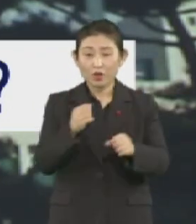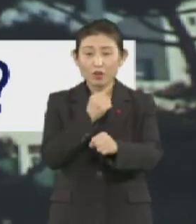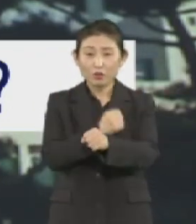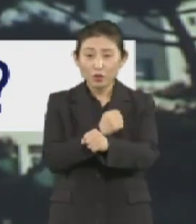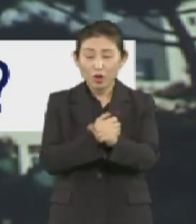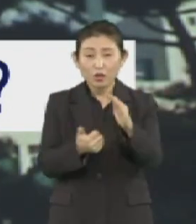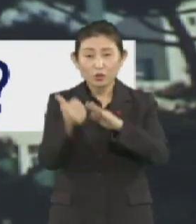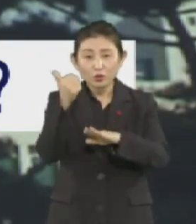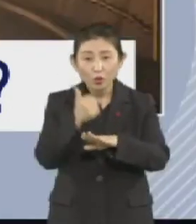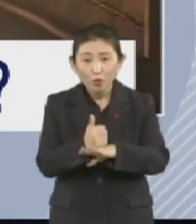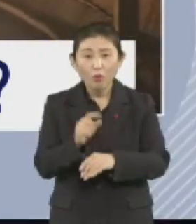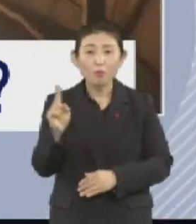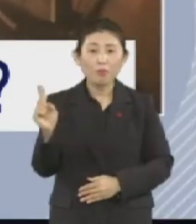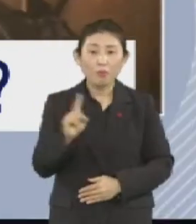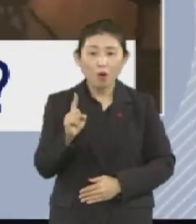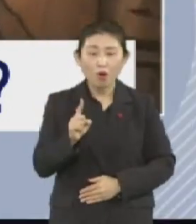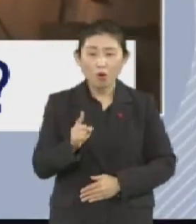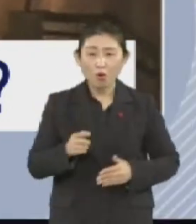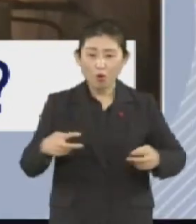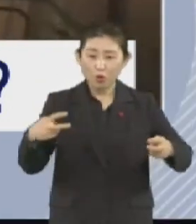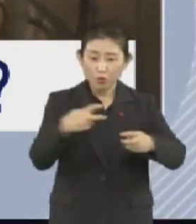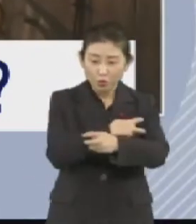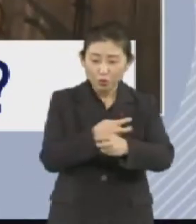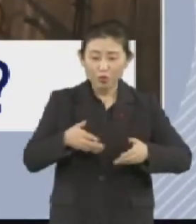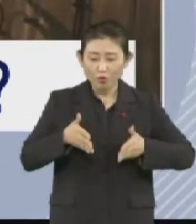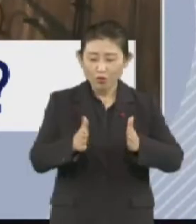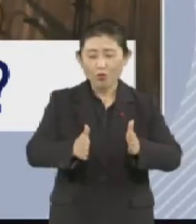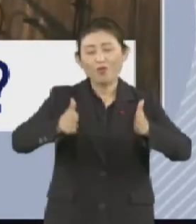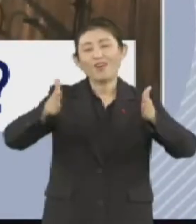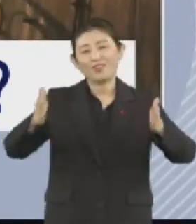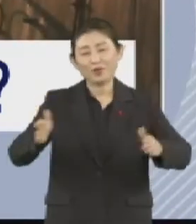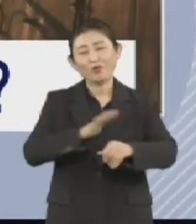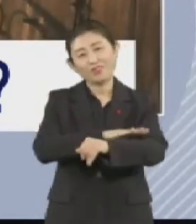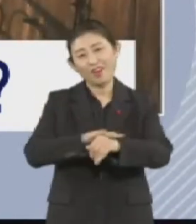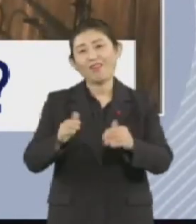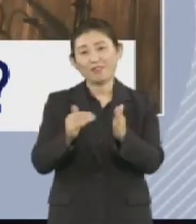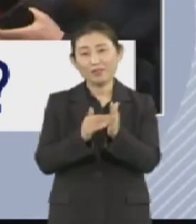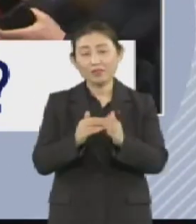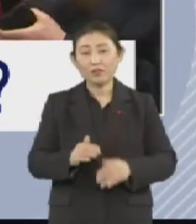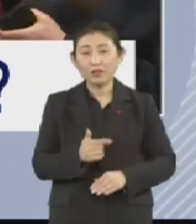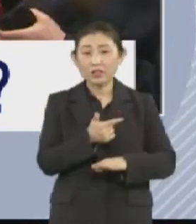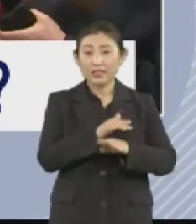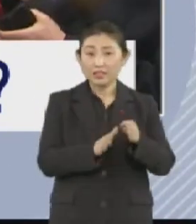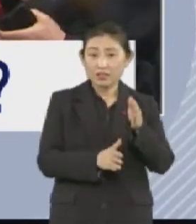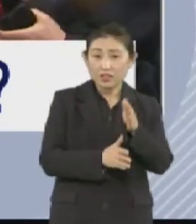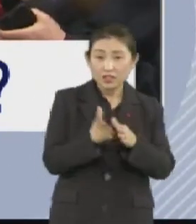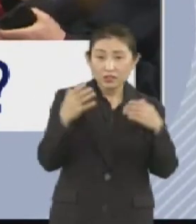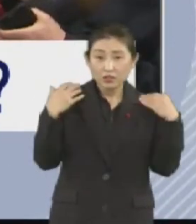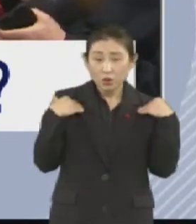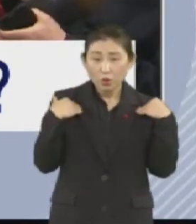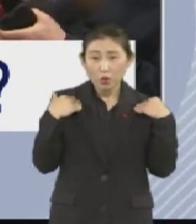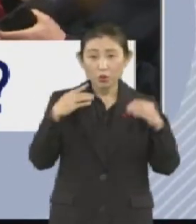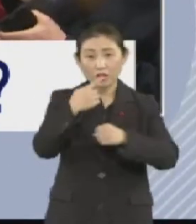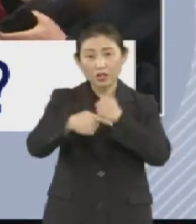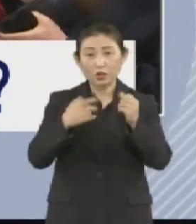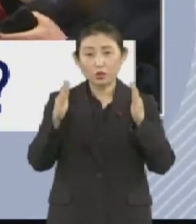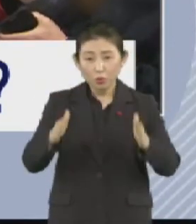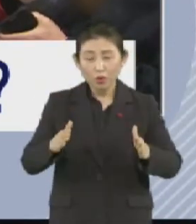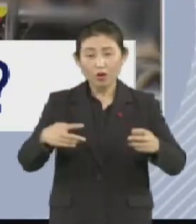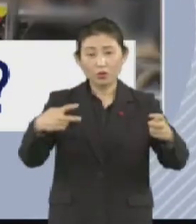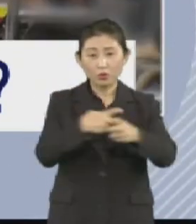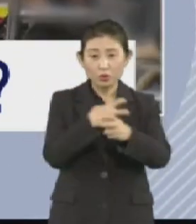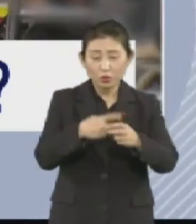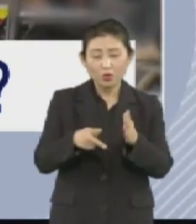가장 두드러진 성과가 바로 도로 교통망 확충이 되겠습니다. 지금 대전시는 올 한 해 도로와 교통,